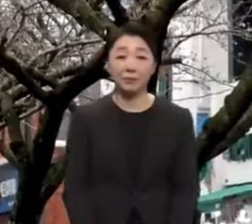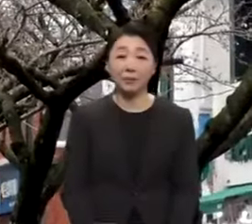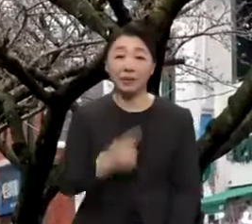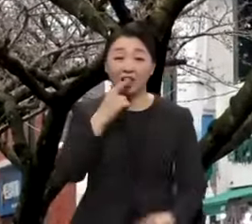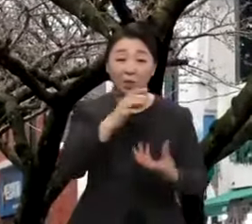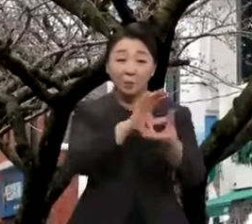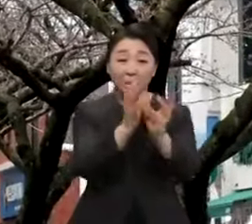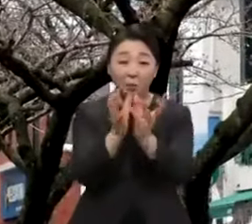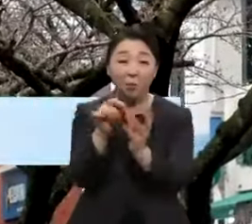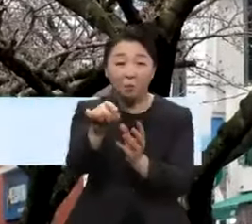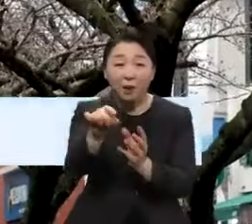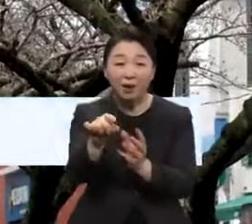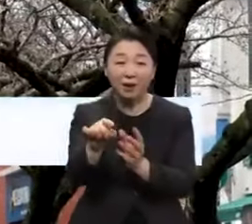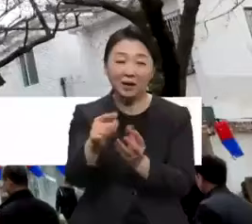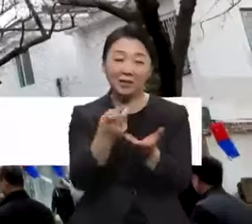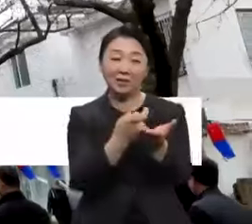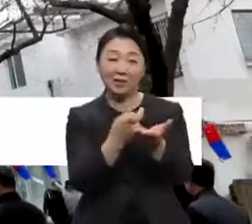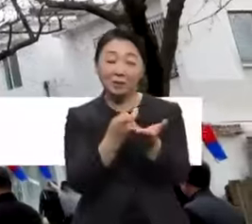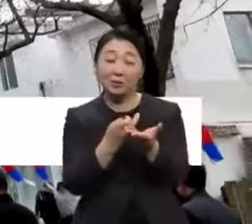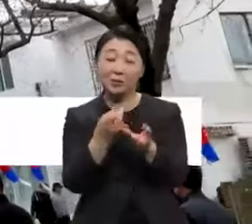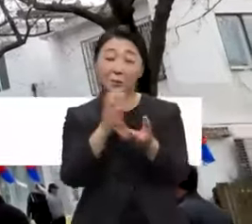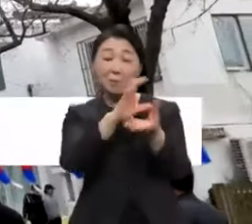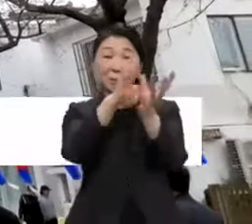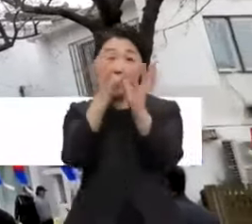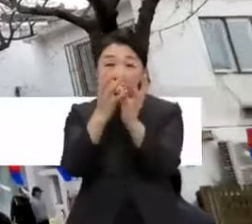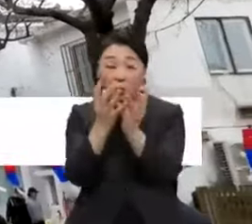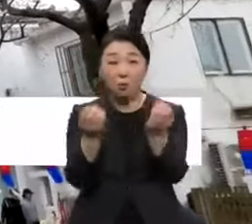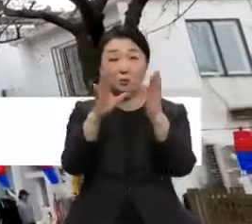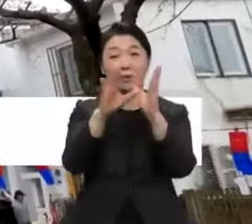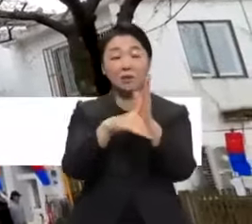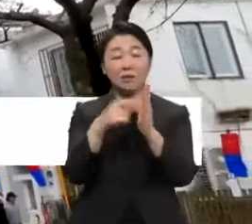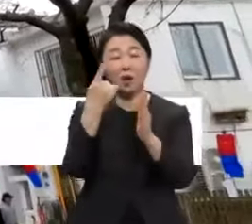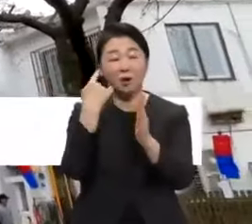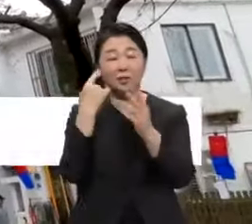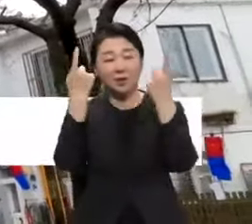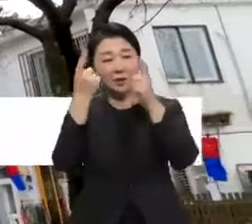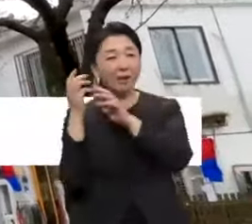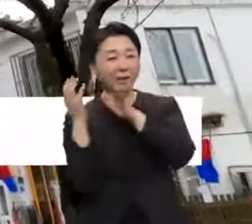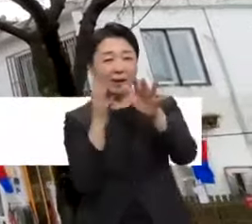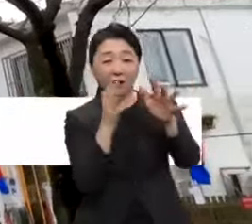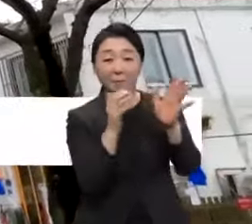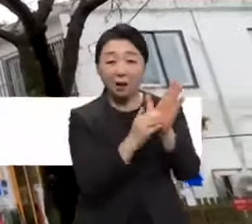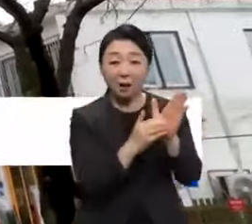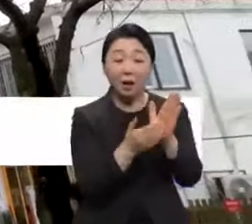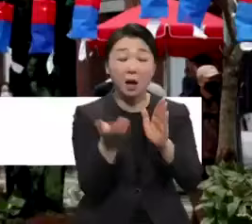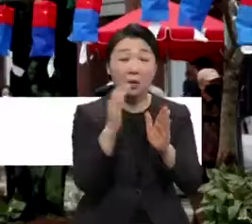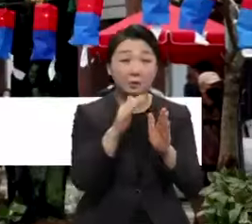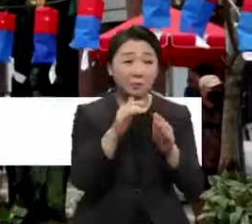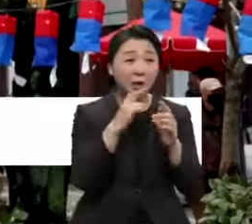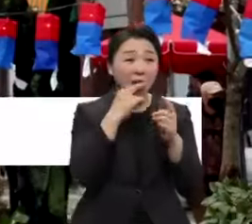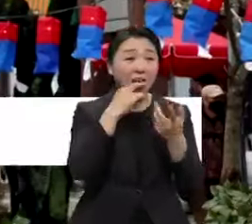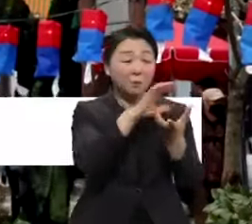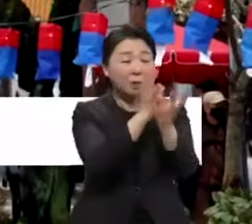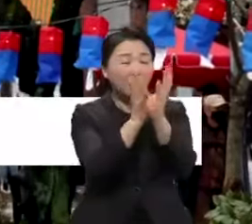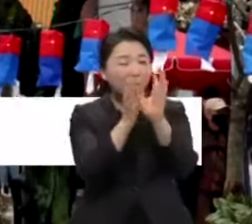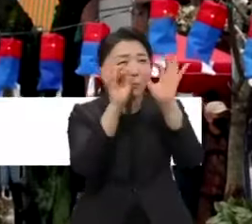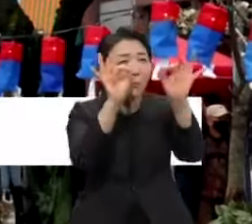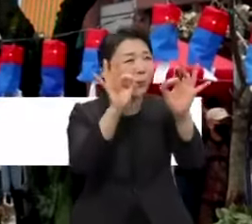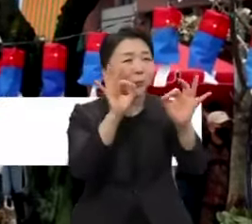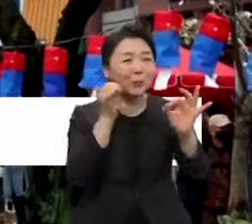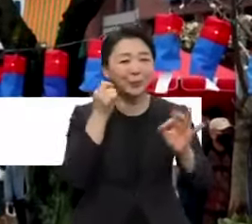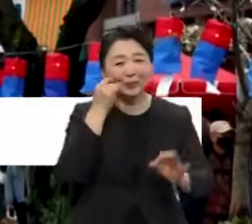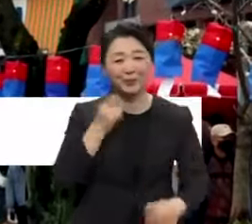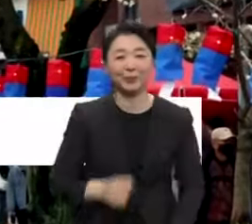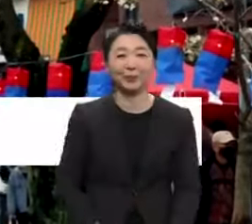제주시 전농로 왕벚꽃 축제엔 어제 하루 상춘객의 발길이 이어졌지만 정작 벚꽃을 찾기가 쉽지